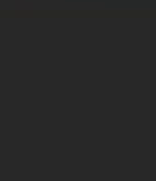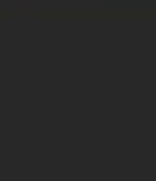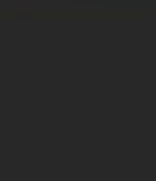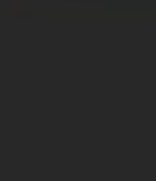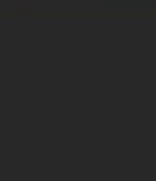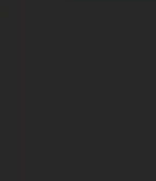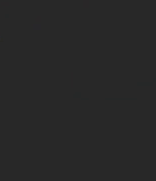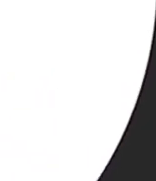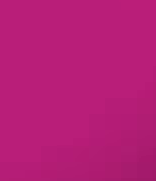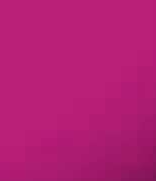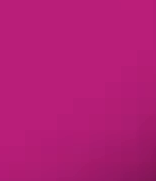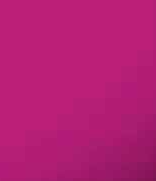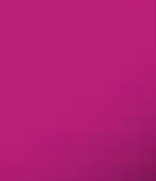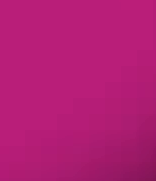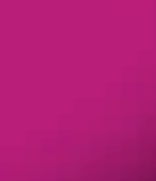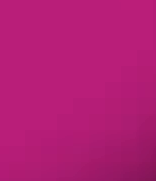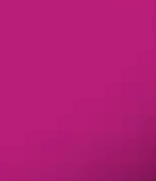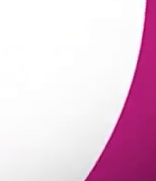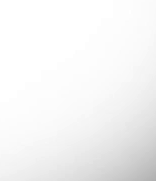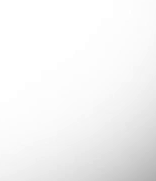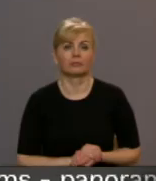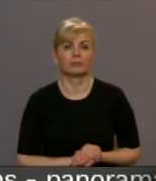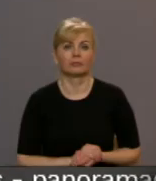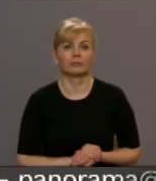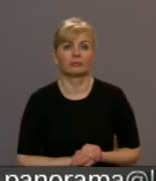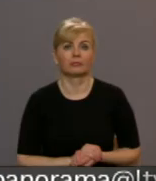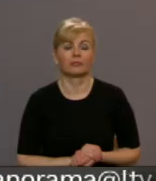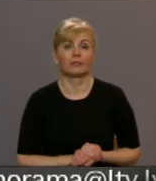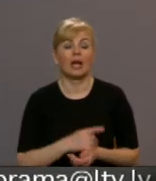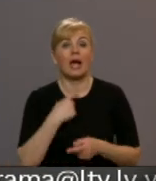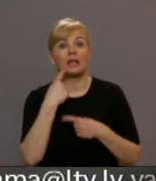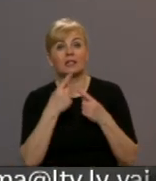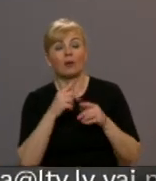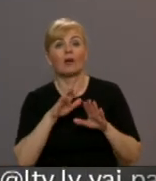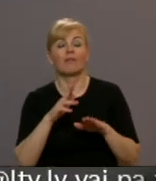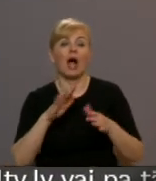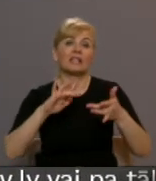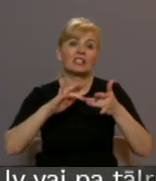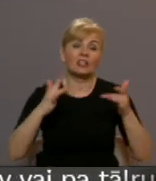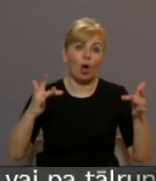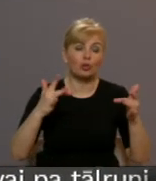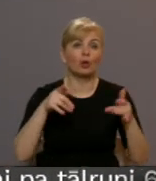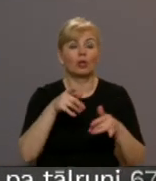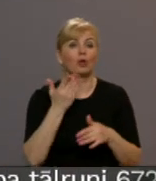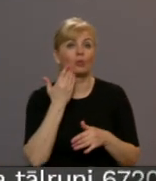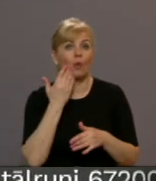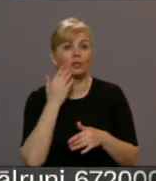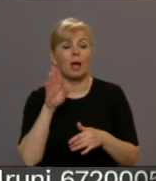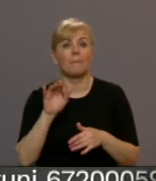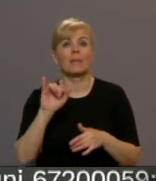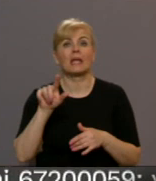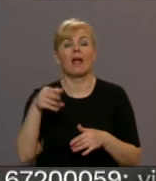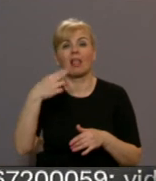Re, viss ēters ir te! Ja sarunās vai sociālajos tīklos tiek minēta Milda vai